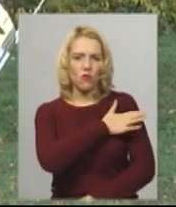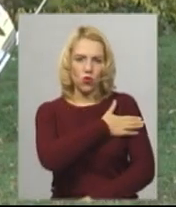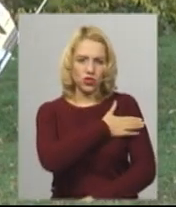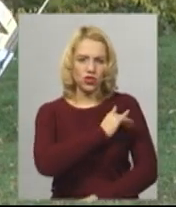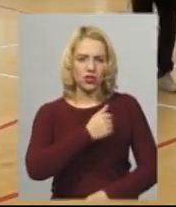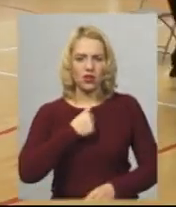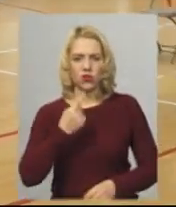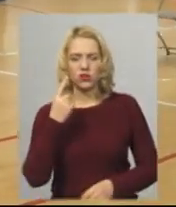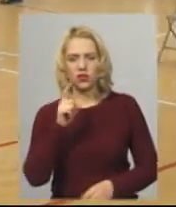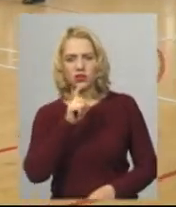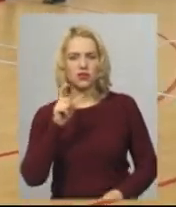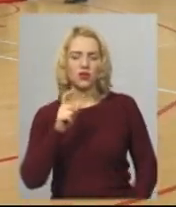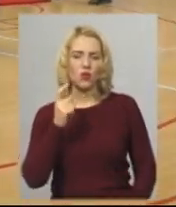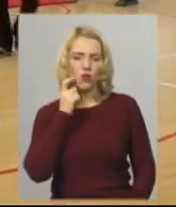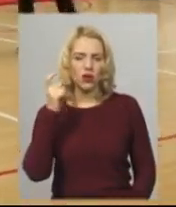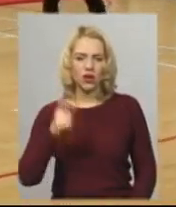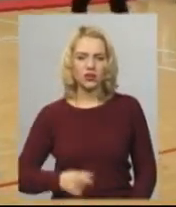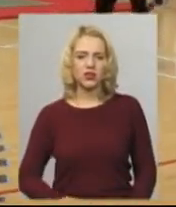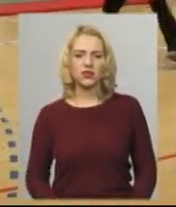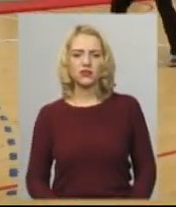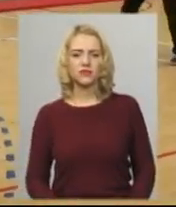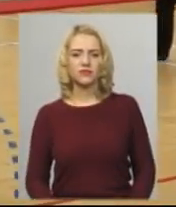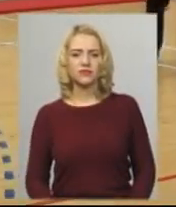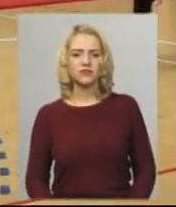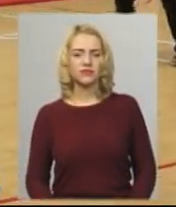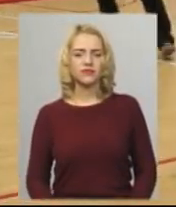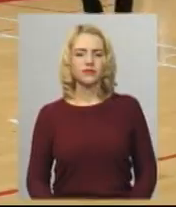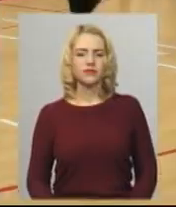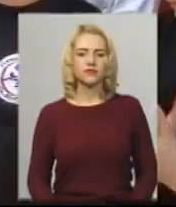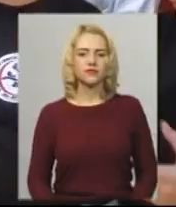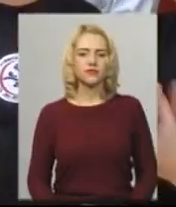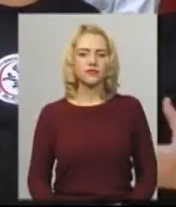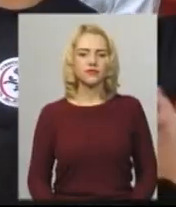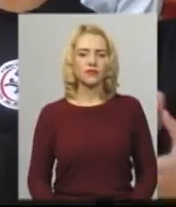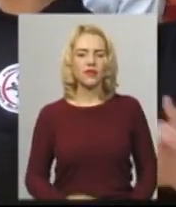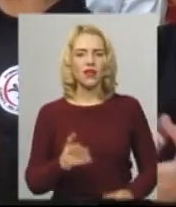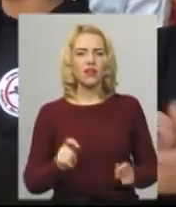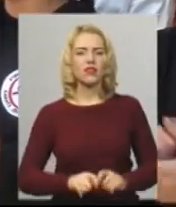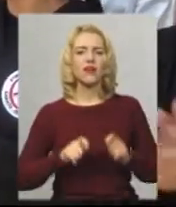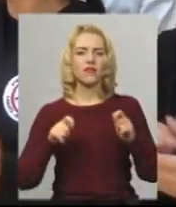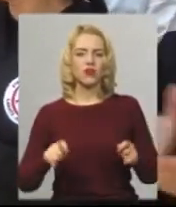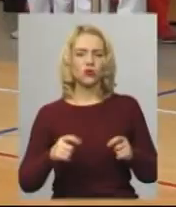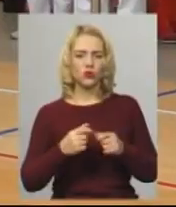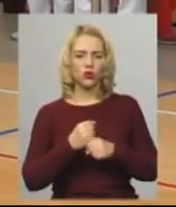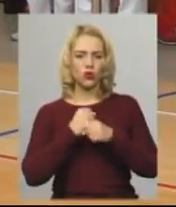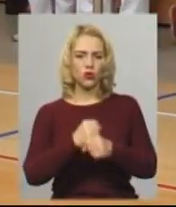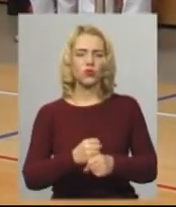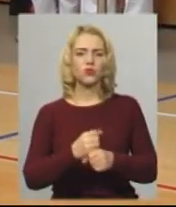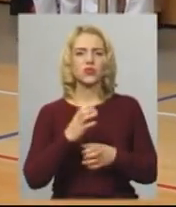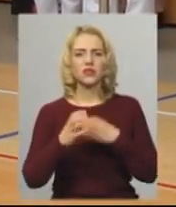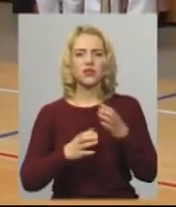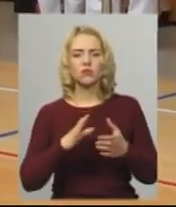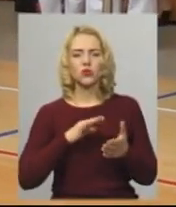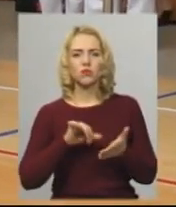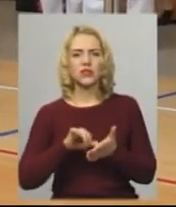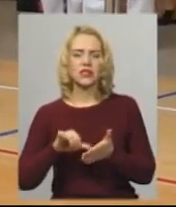я один з України. На відкритому Кубку світу було представлено декілька вікових